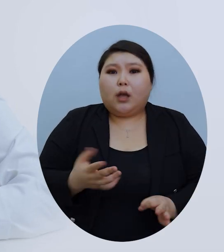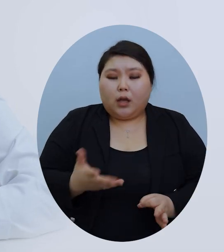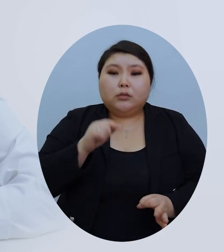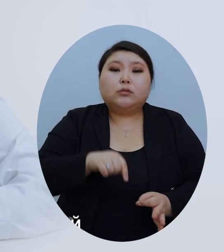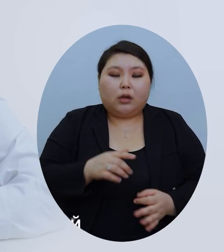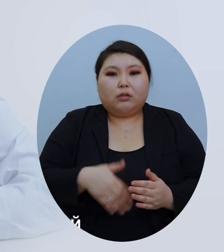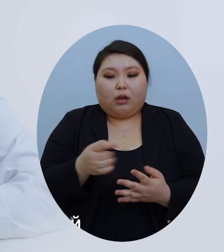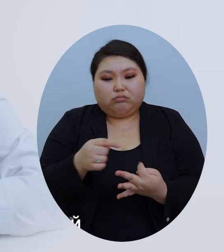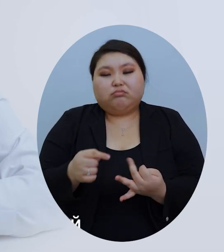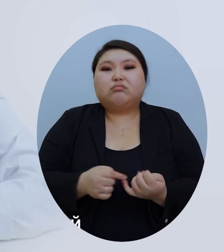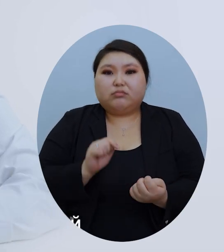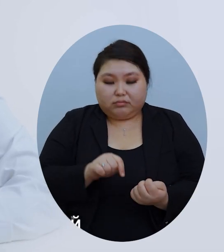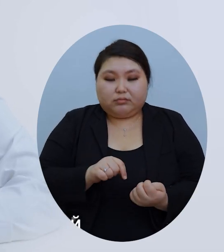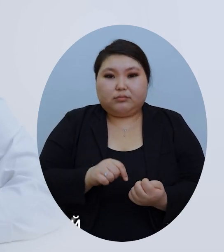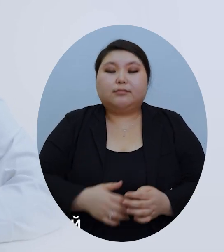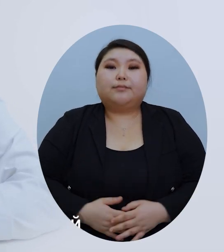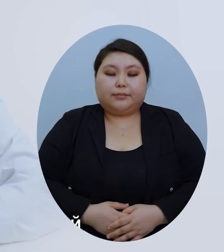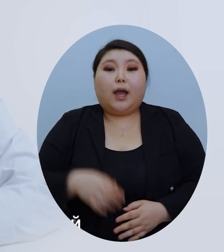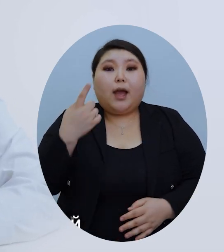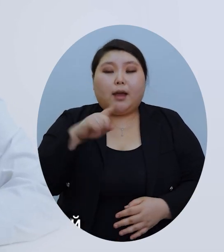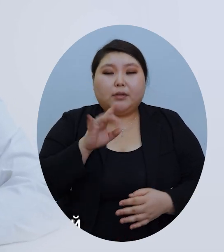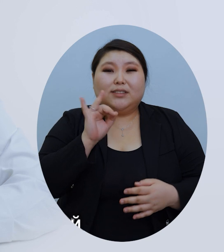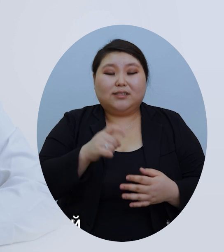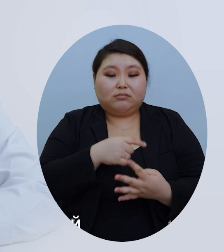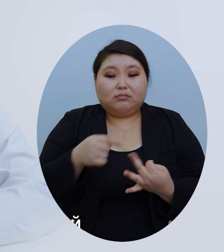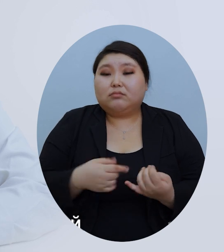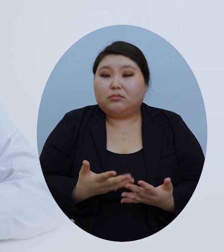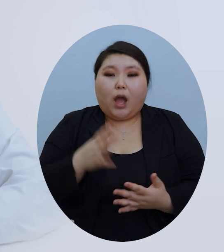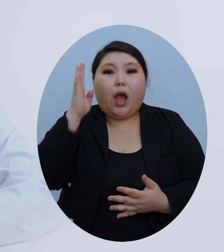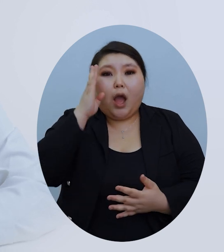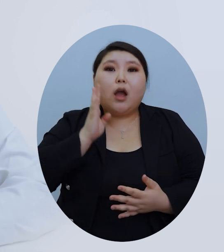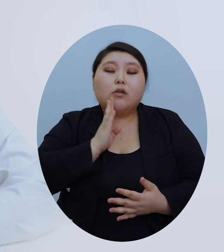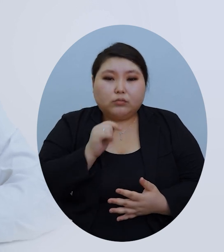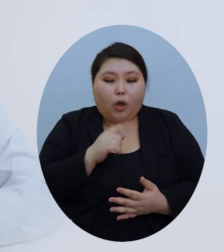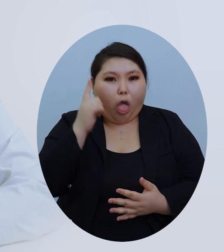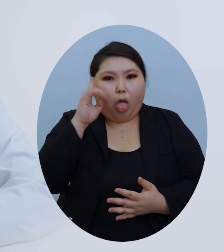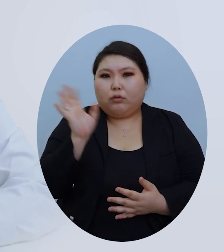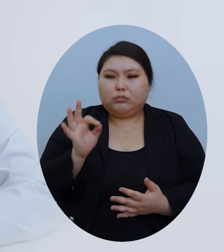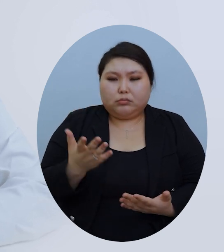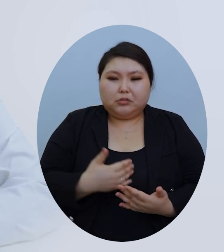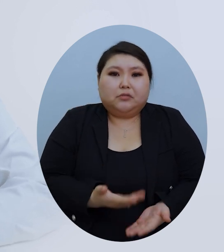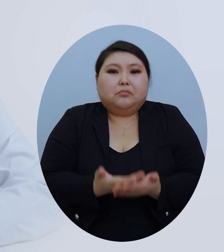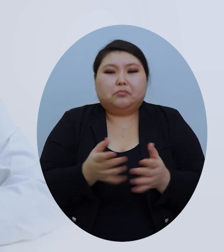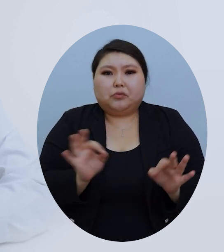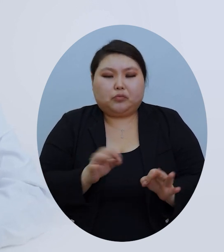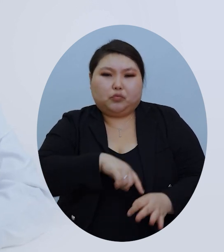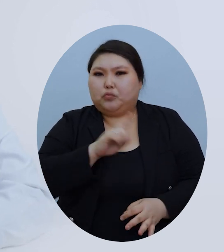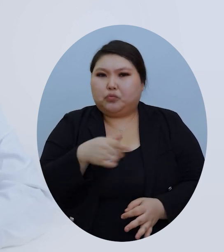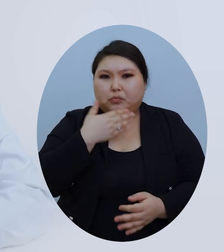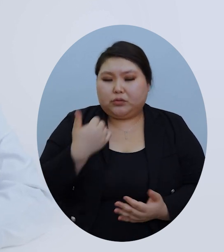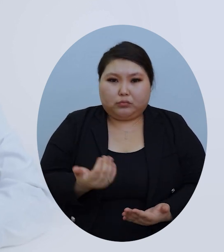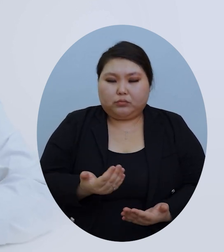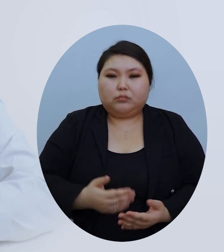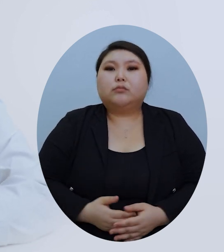байдаг. Хамгийн түгээмэл шалтгаан нь эцэг эхчүүд ойлгодоггүй, дэмждэггүй, зөвшөөрдөггүй. Мөн